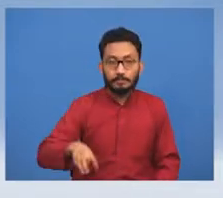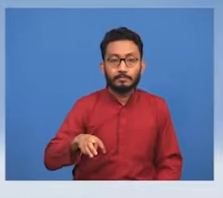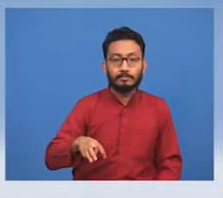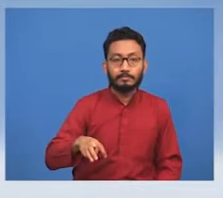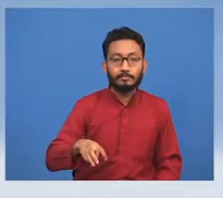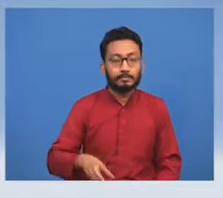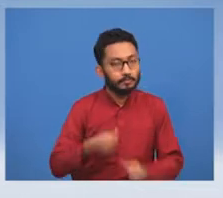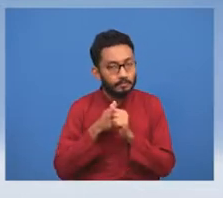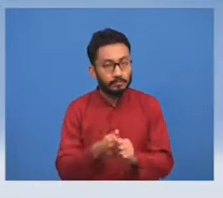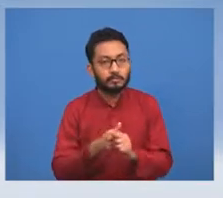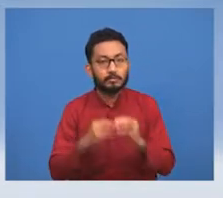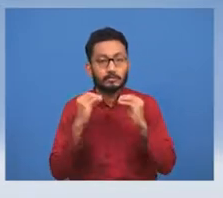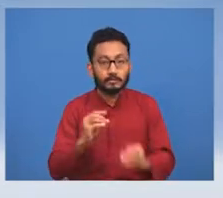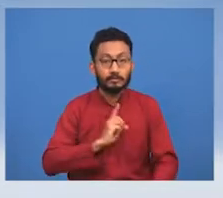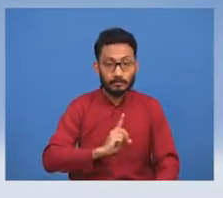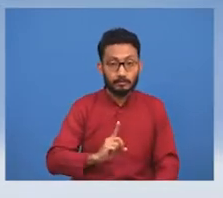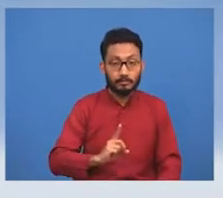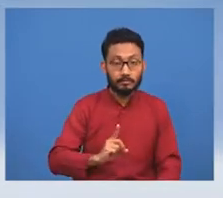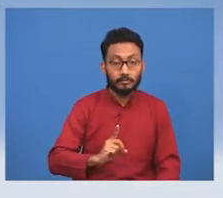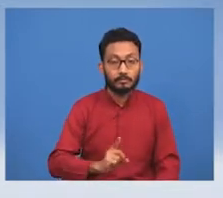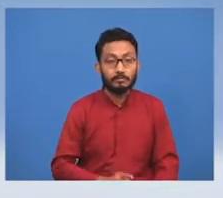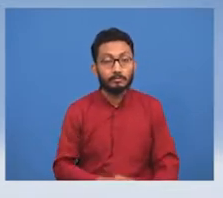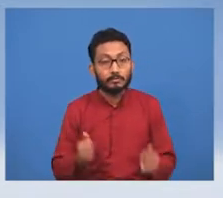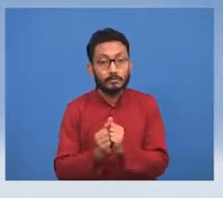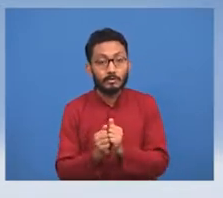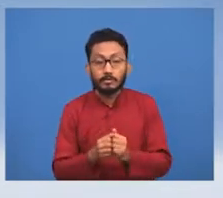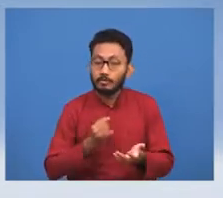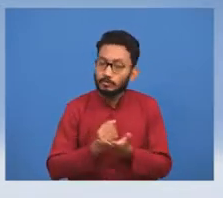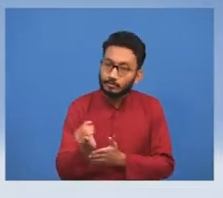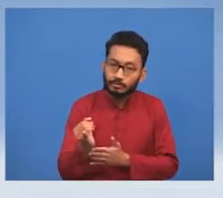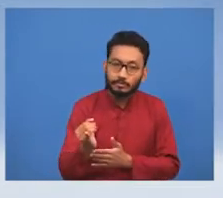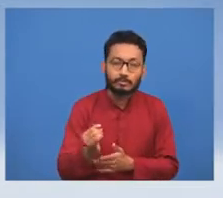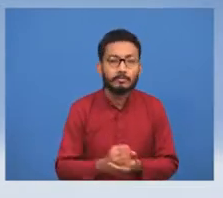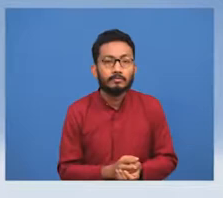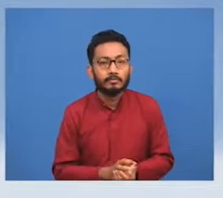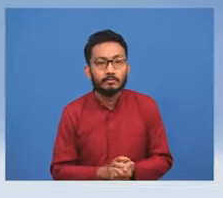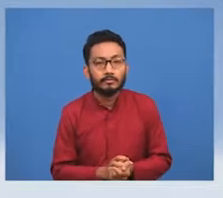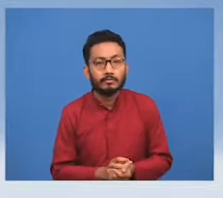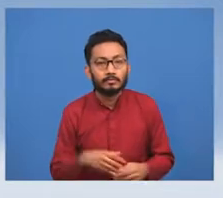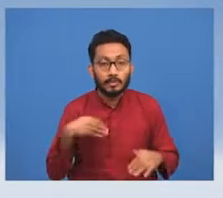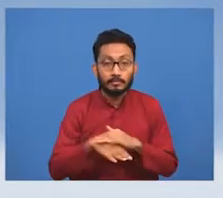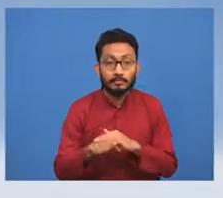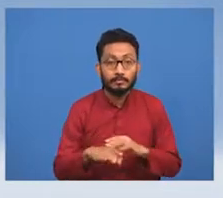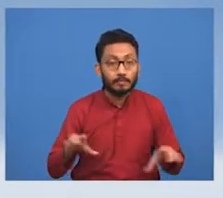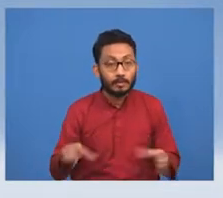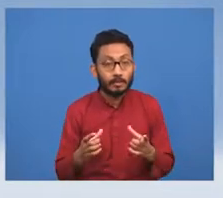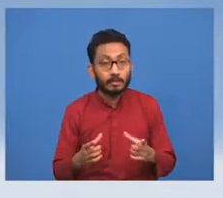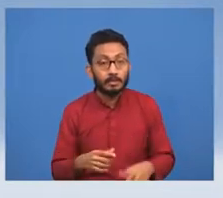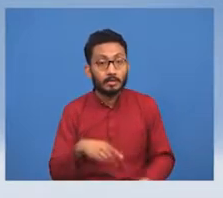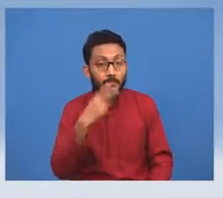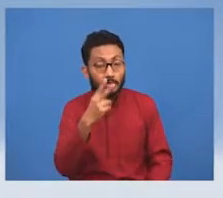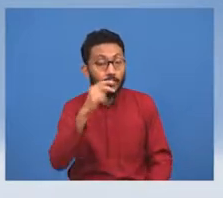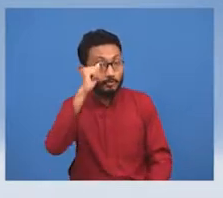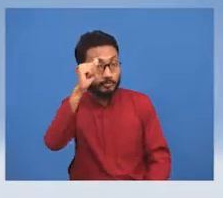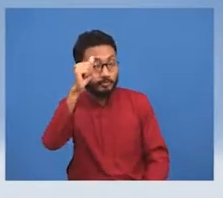Dan kepatuhan itu diukur berdasarkan sejauh mana komitmen dalam melaksanakan perintah Allah Subhanahu